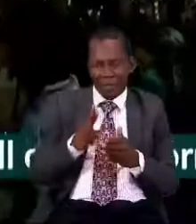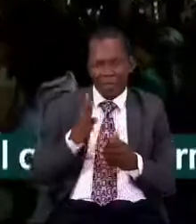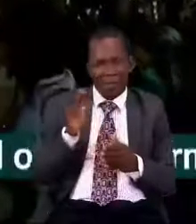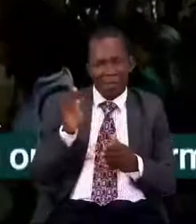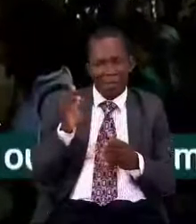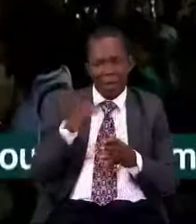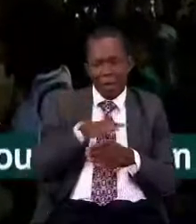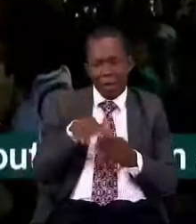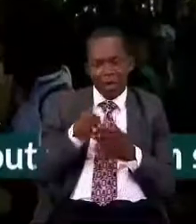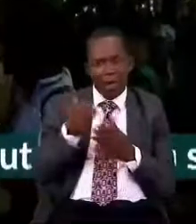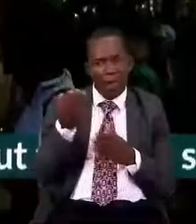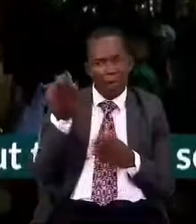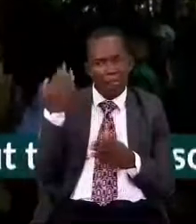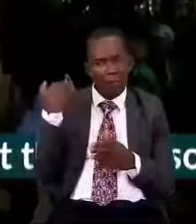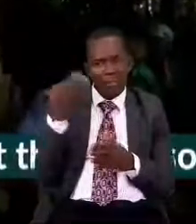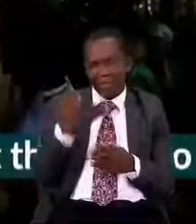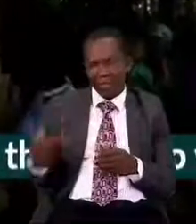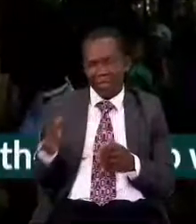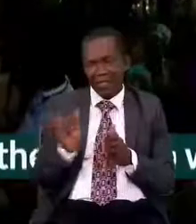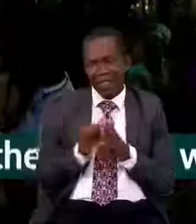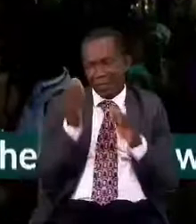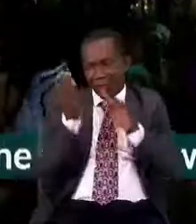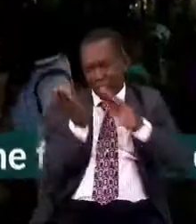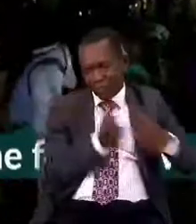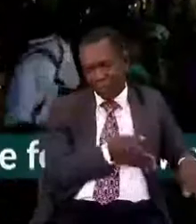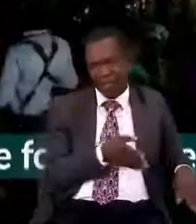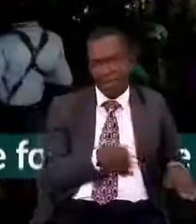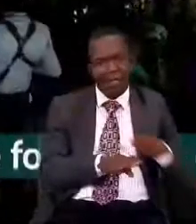Rappelez-vous ce que le serviteur de Dieu a dit.